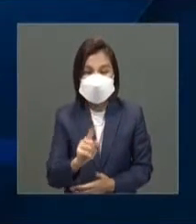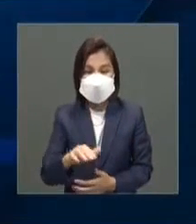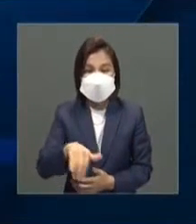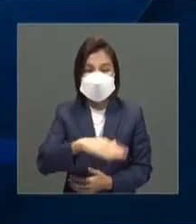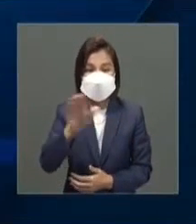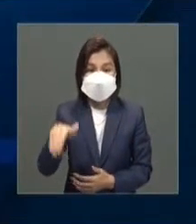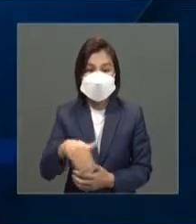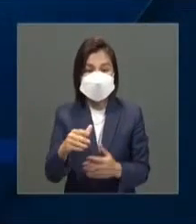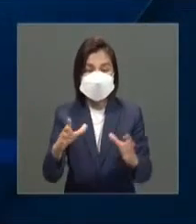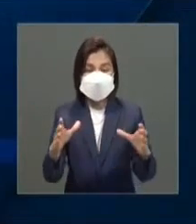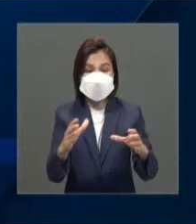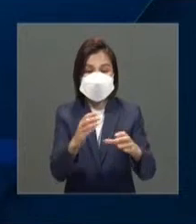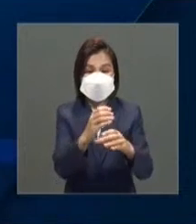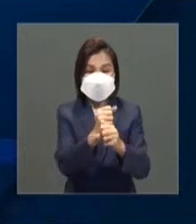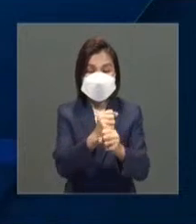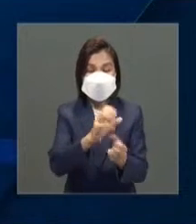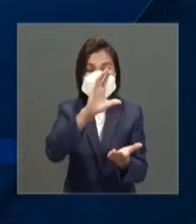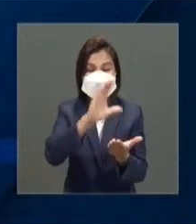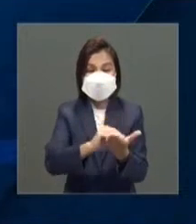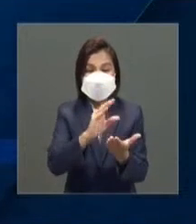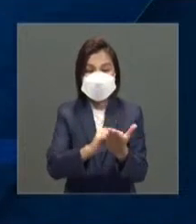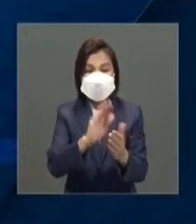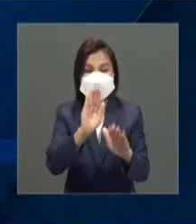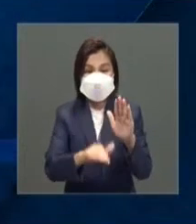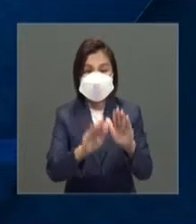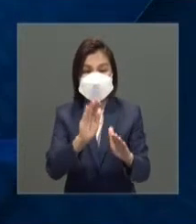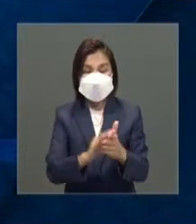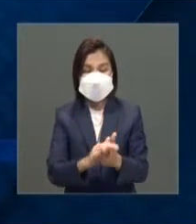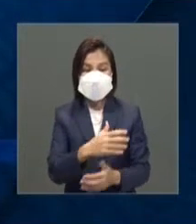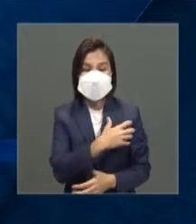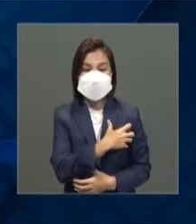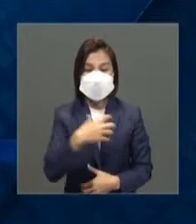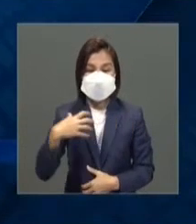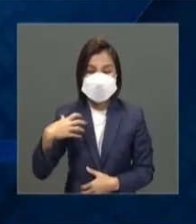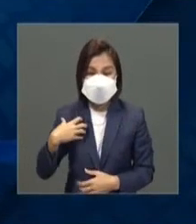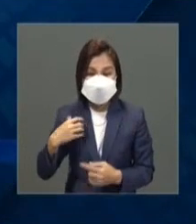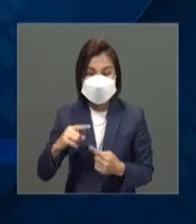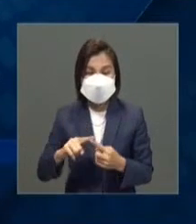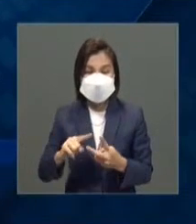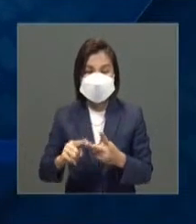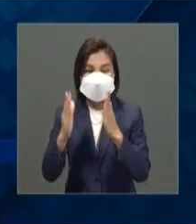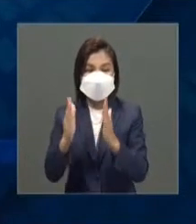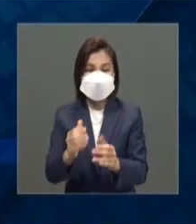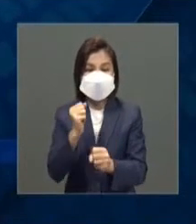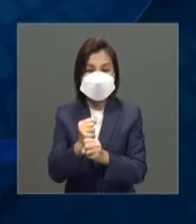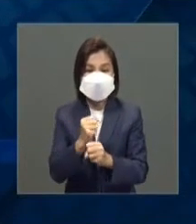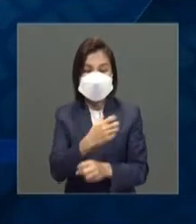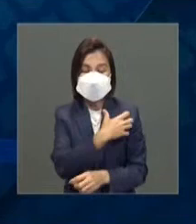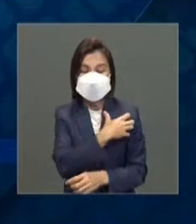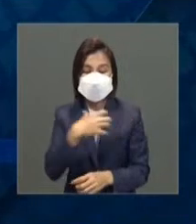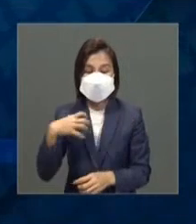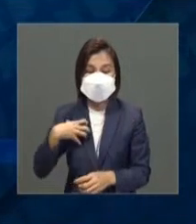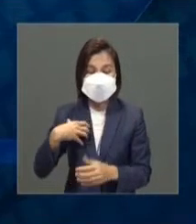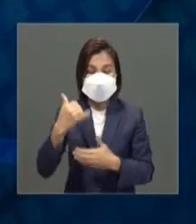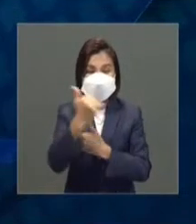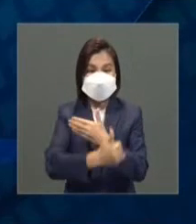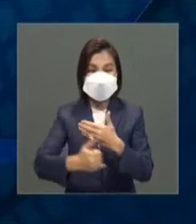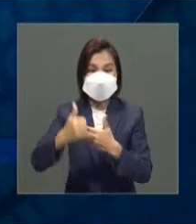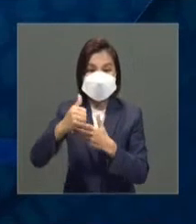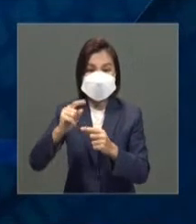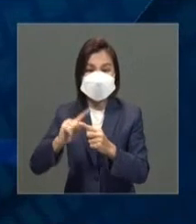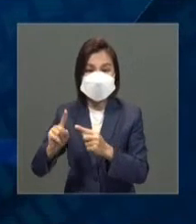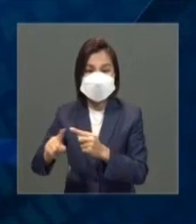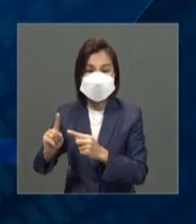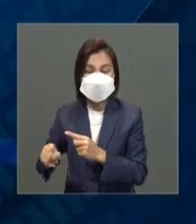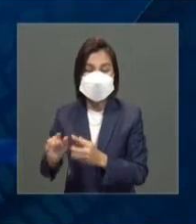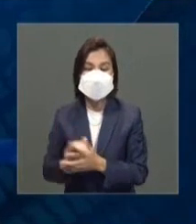รวมตัวเลขมาตั้งแต่ในส่วนของสถานทูตบุคลากรสถานทูตประเทศต่างๆนะครับได้มีการฉีดมาตั้งแต่ก่